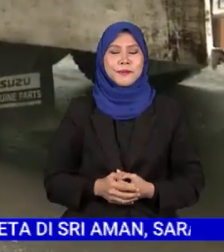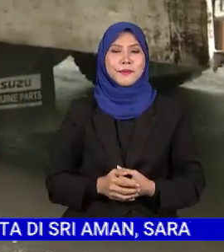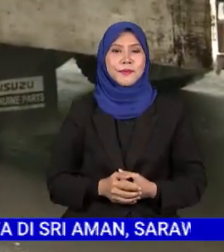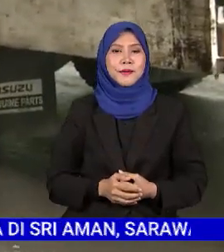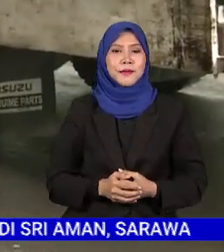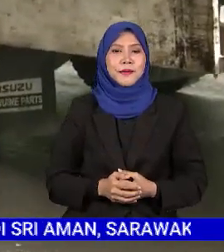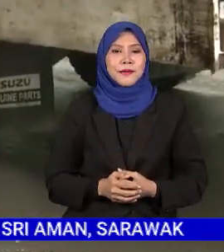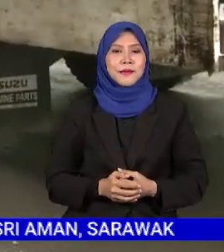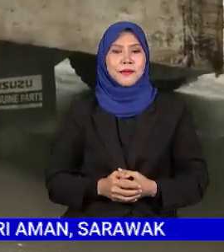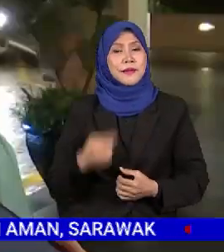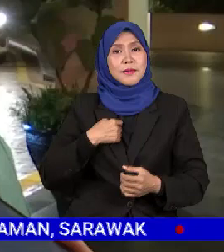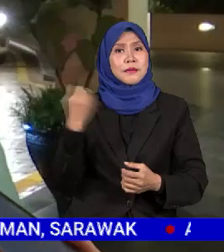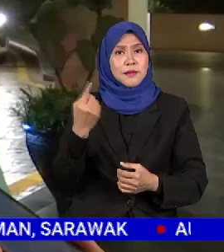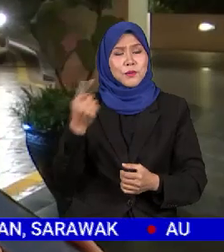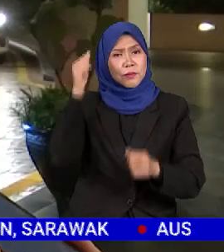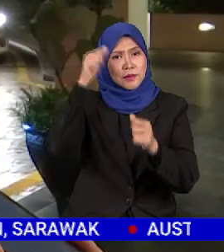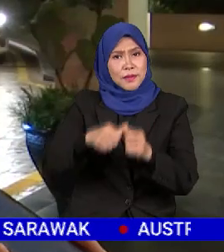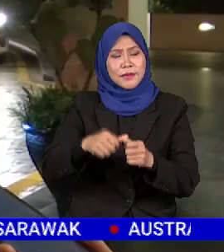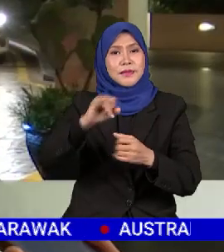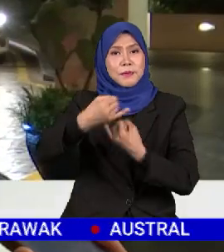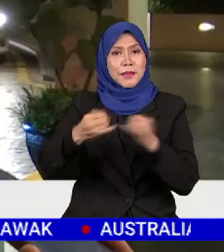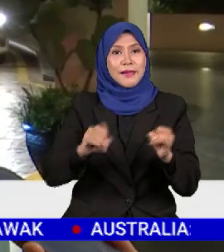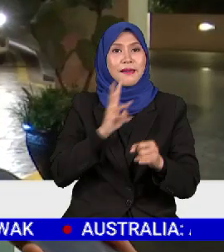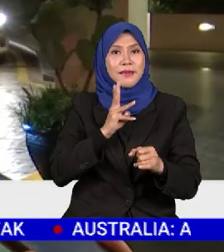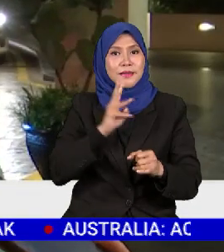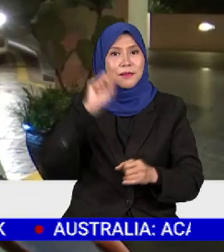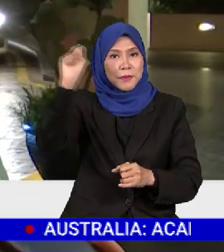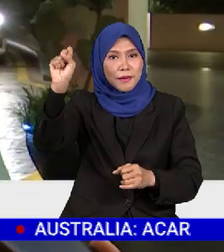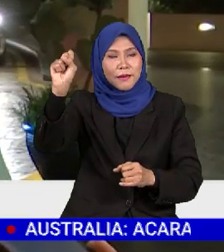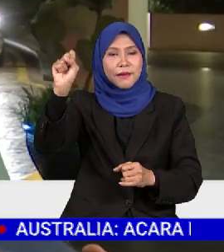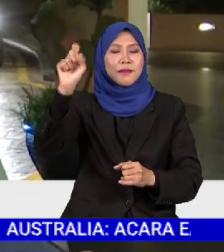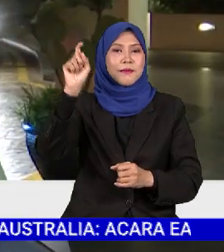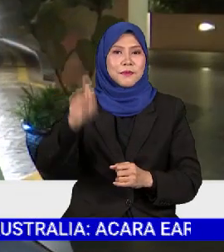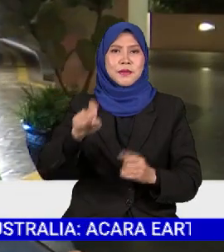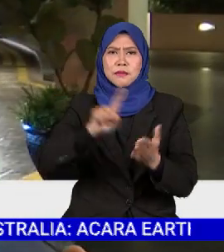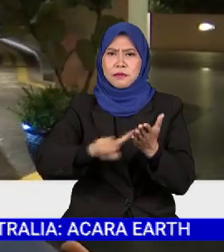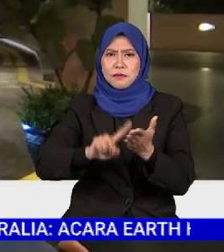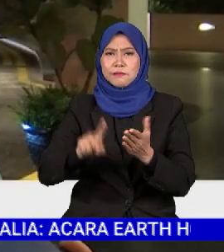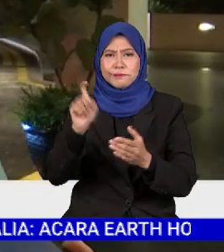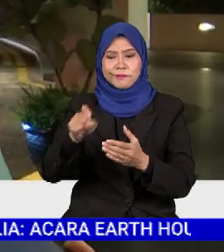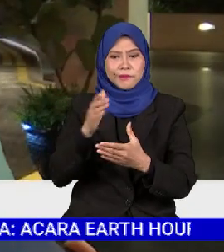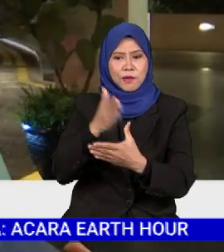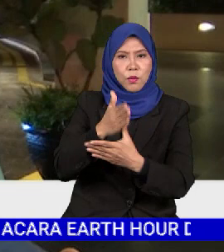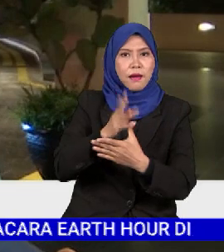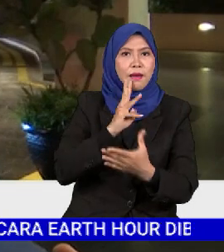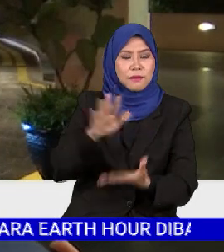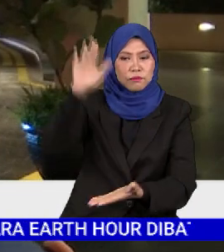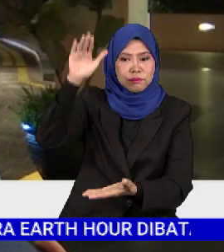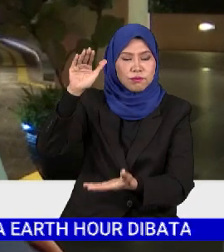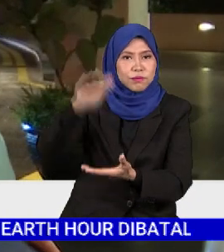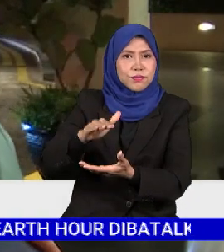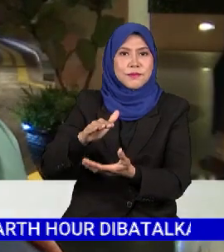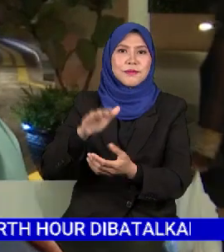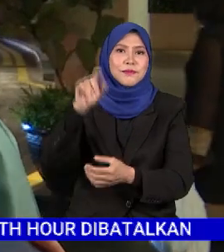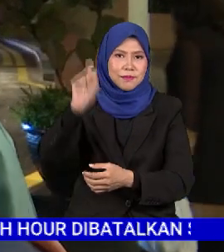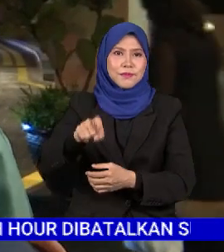Saya sering mengingatkan Jabatan Air Negeri Sabah untuk memastikan bahawa gangguan bekalan air ini dapat